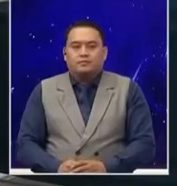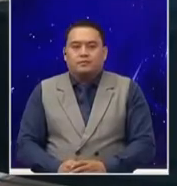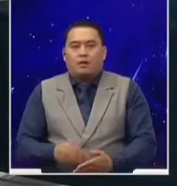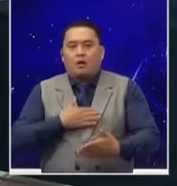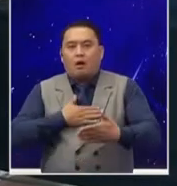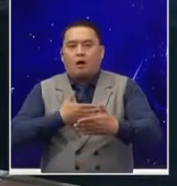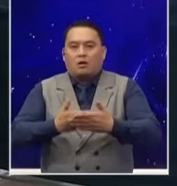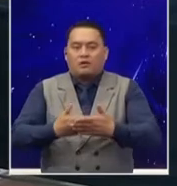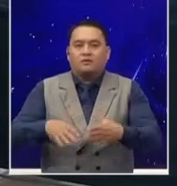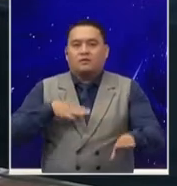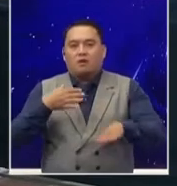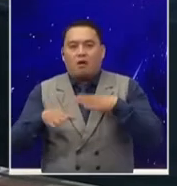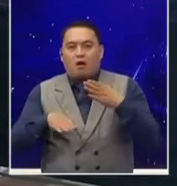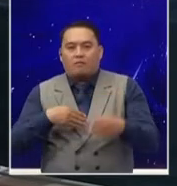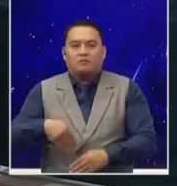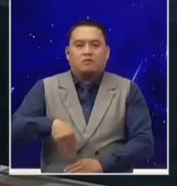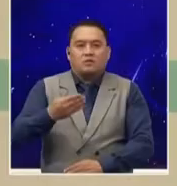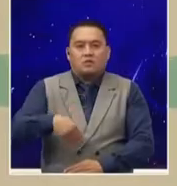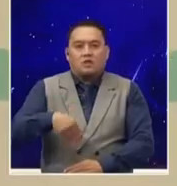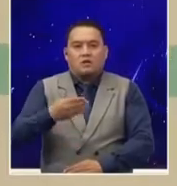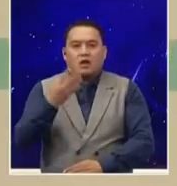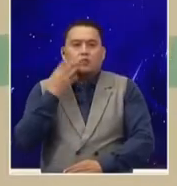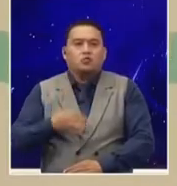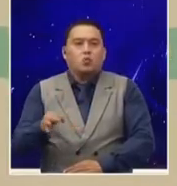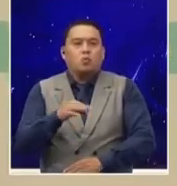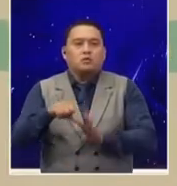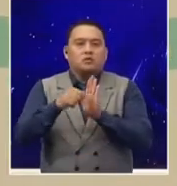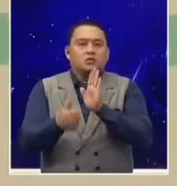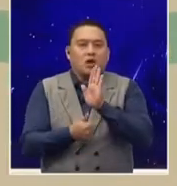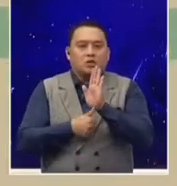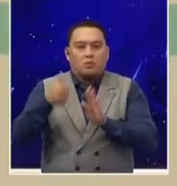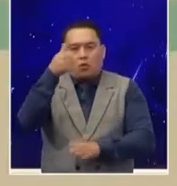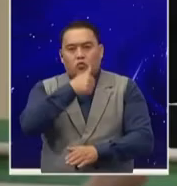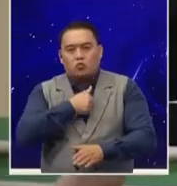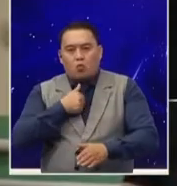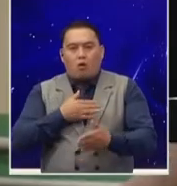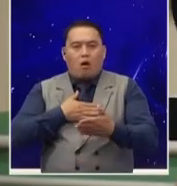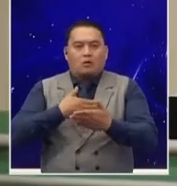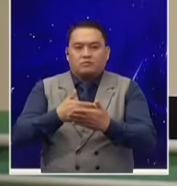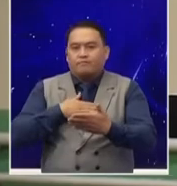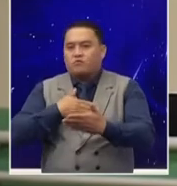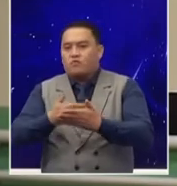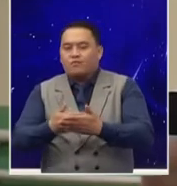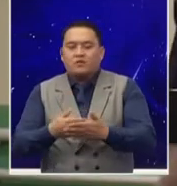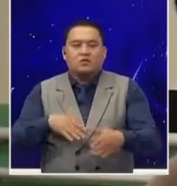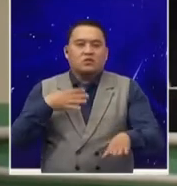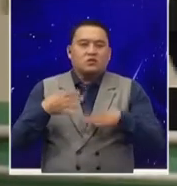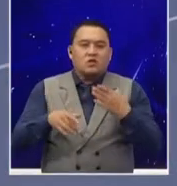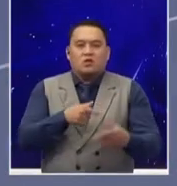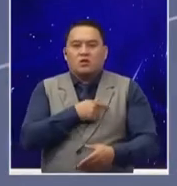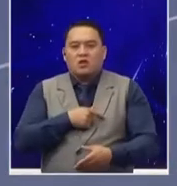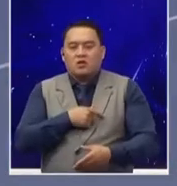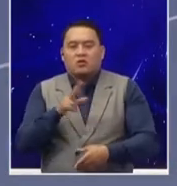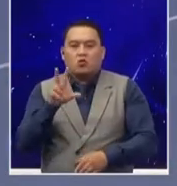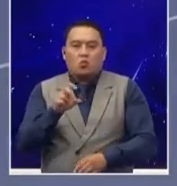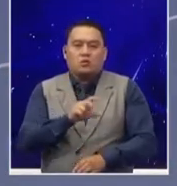Активно культивироваться настольный теннис в Алматинской области начал в 2016 году. На постоянной основе на данный момент в регионе тренируется около 300